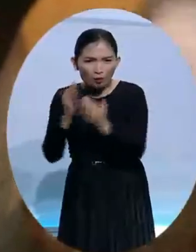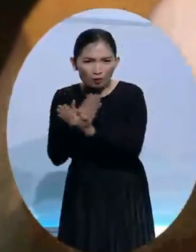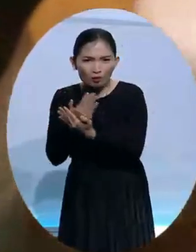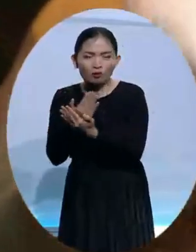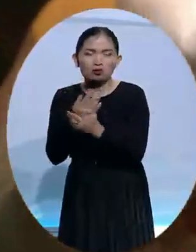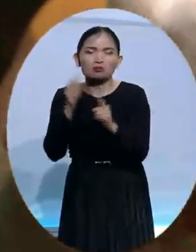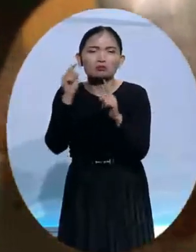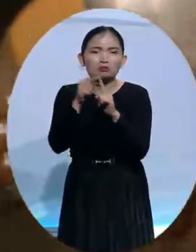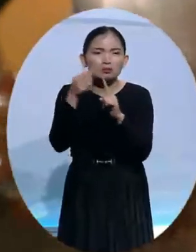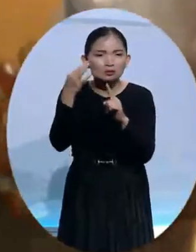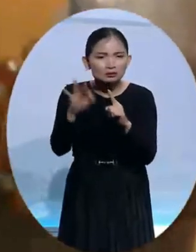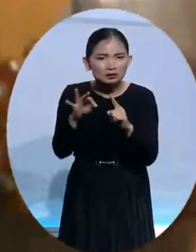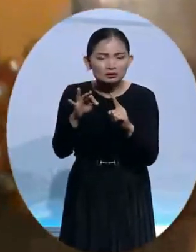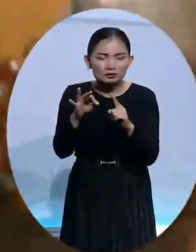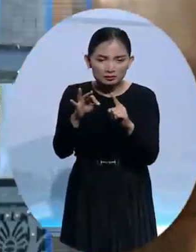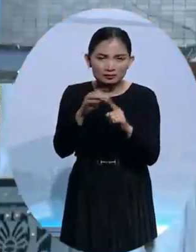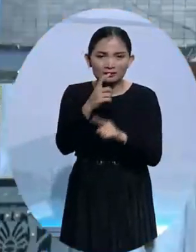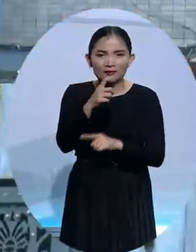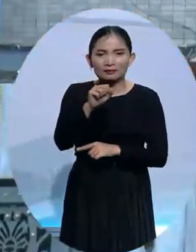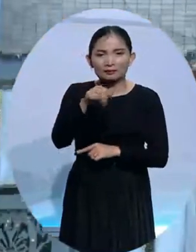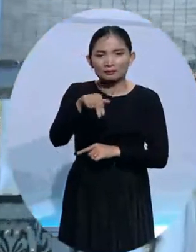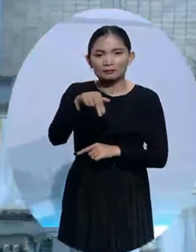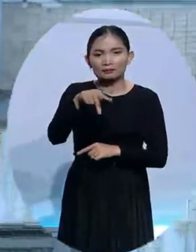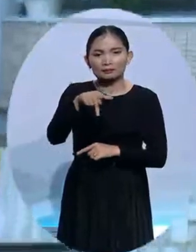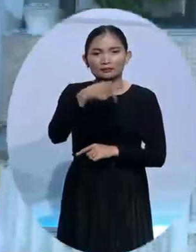khẩu vị người tiêu dùng,